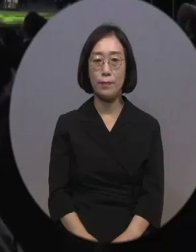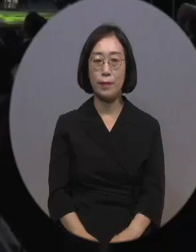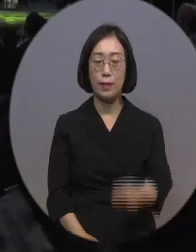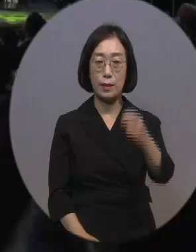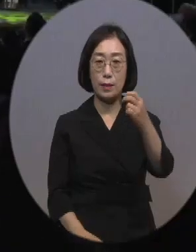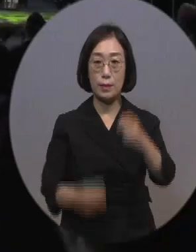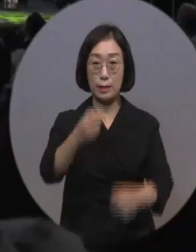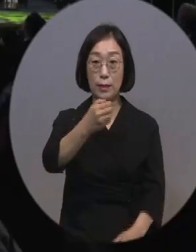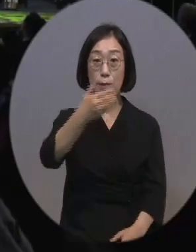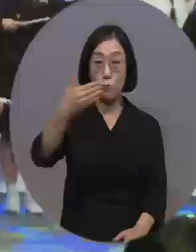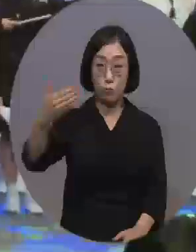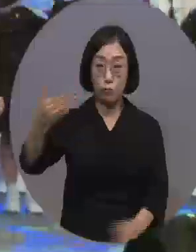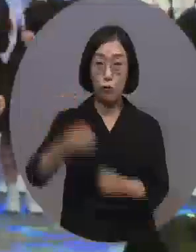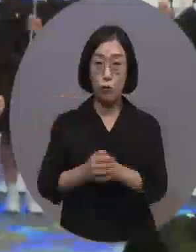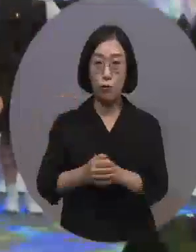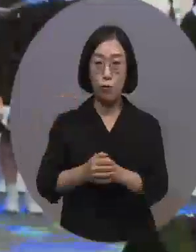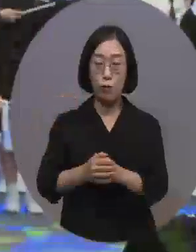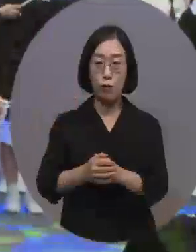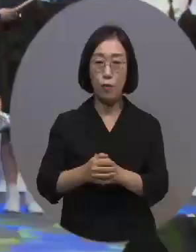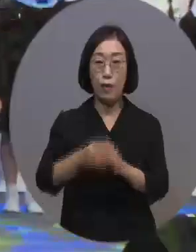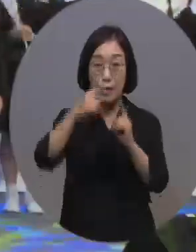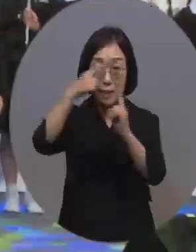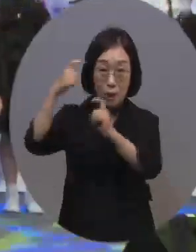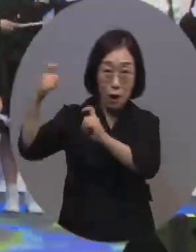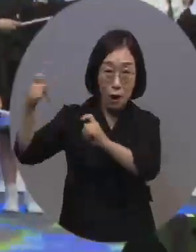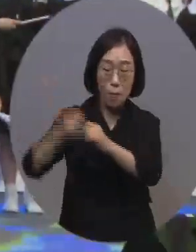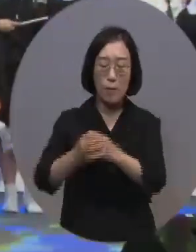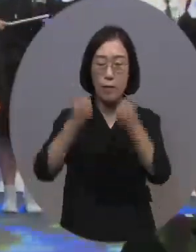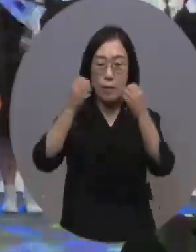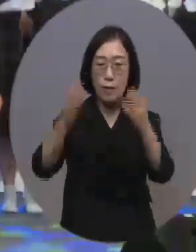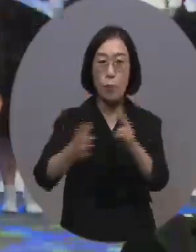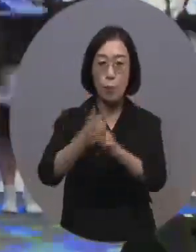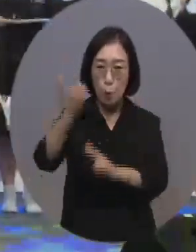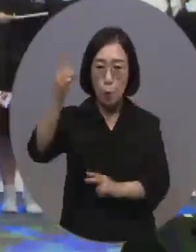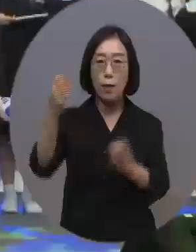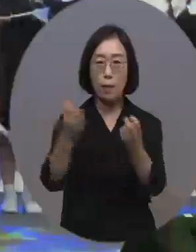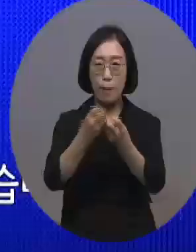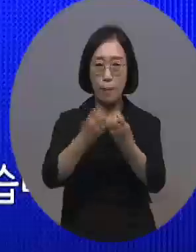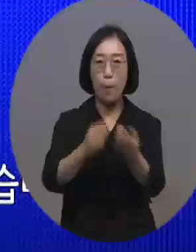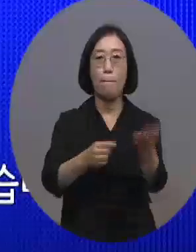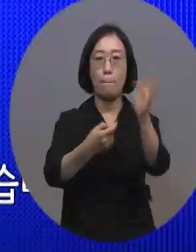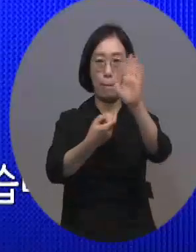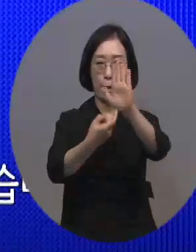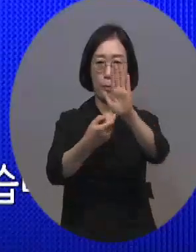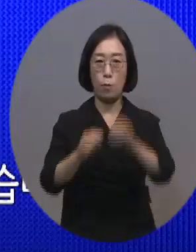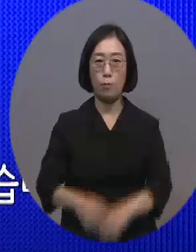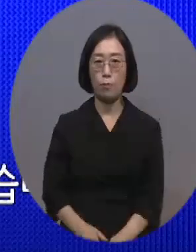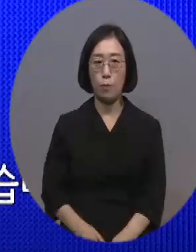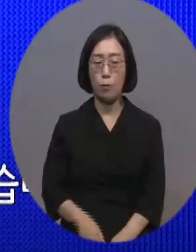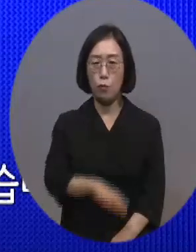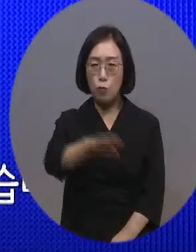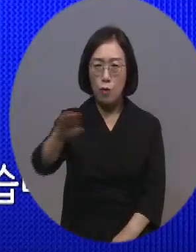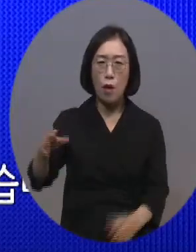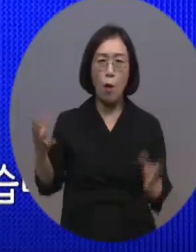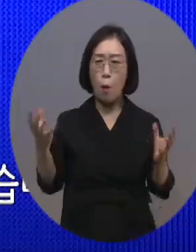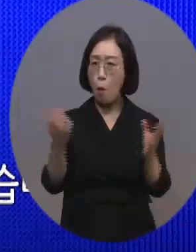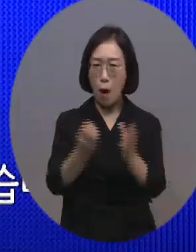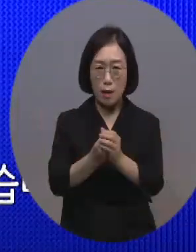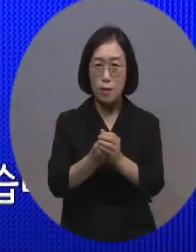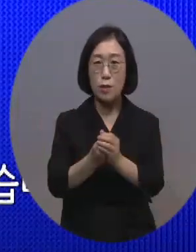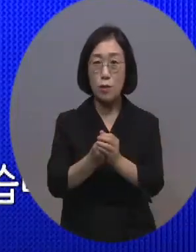제79주년 광복절을 맞아 윤석열 대통령이 새로운 통일 구상을 발표했습니다. 우리에게 완전한